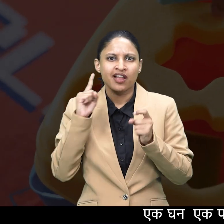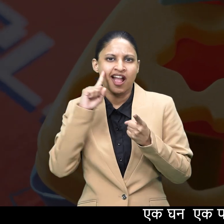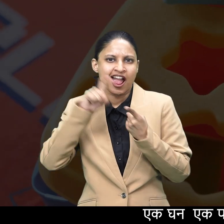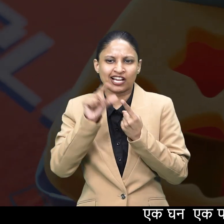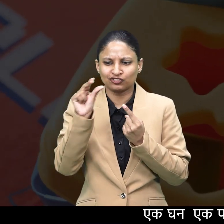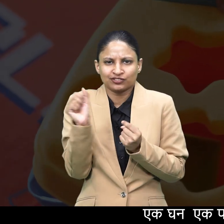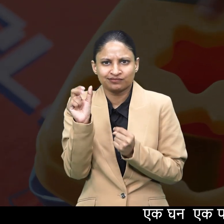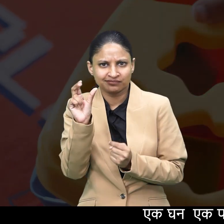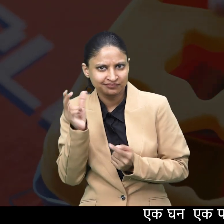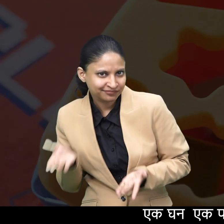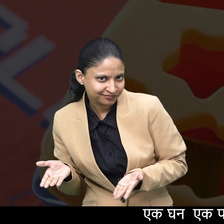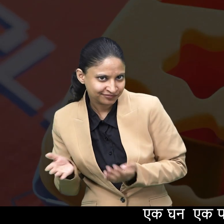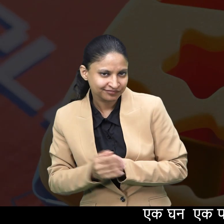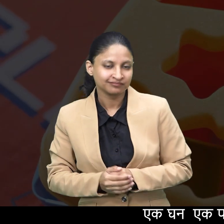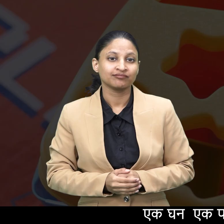टुकड़े जैसा होता है।